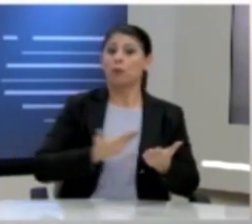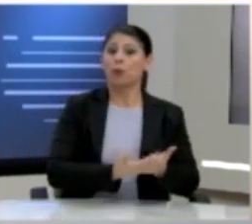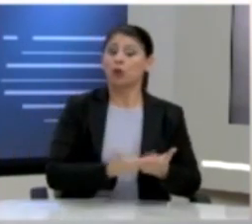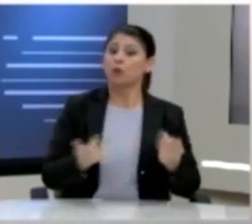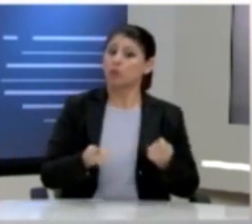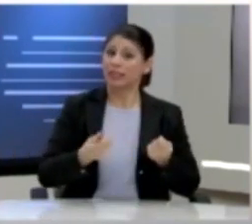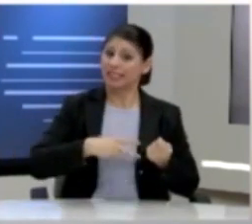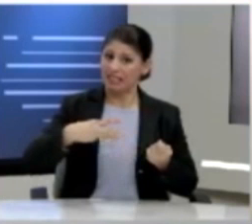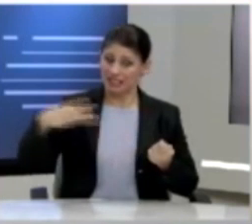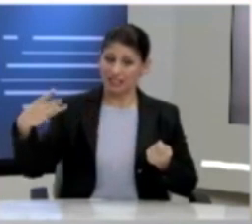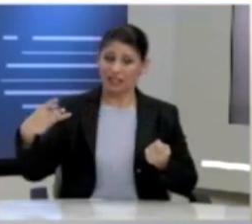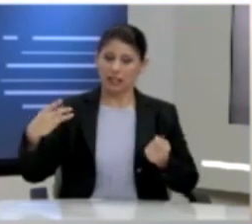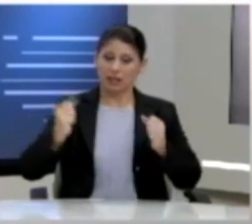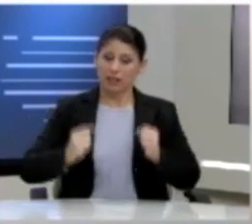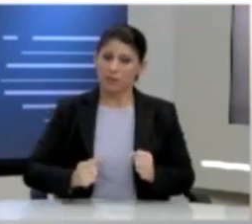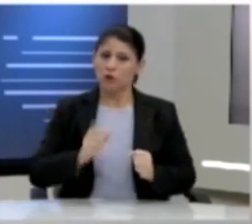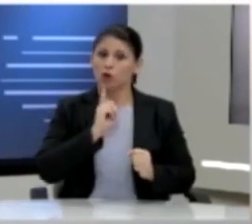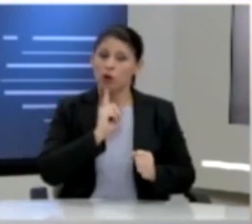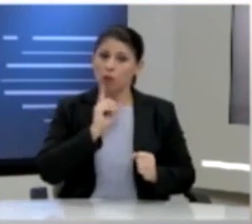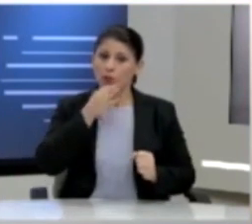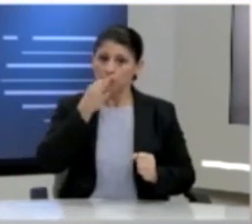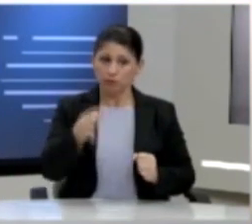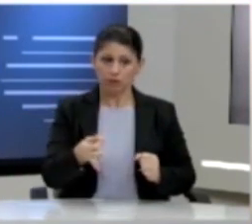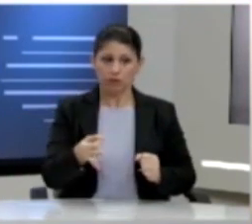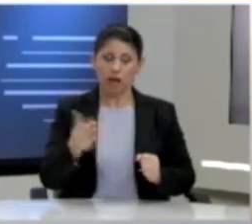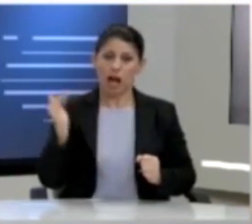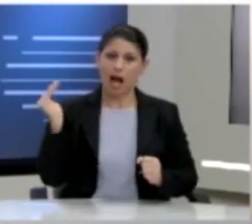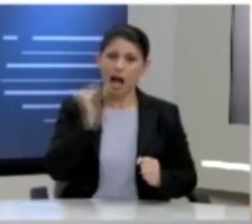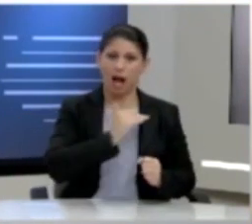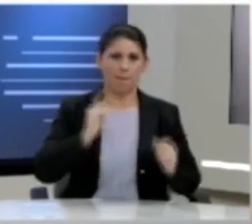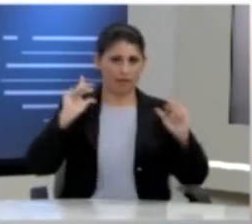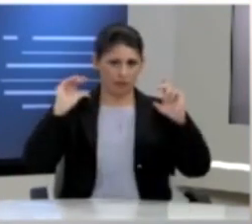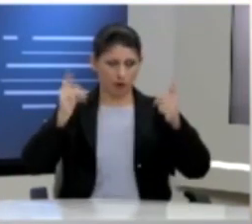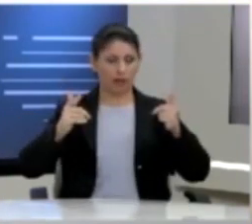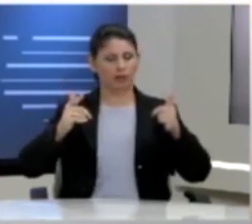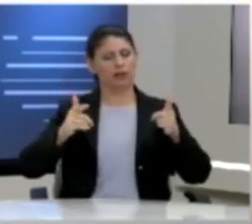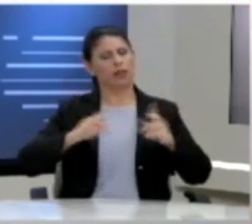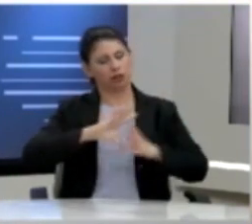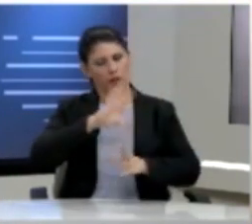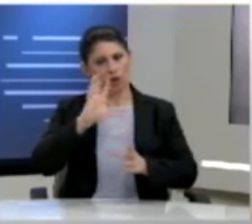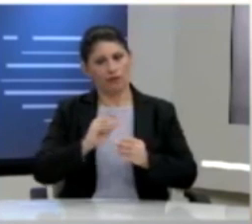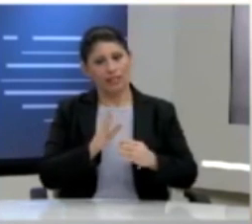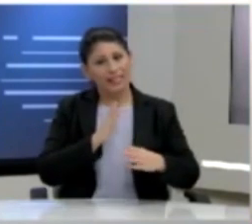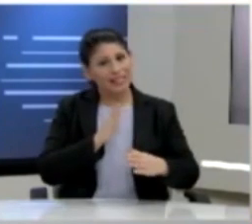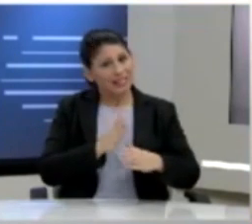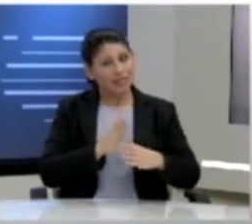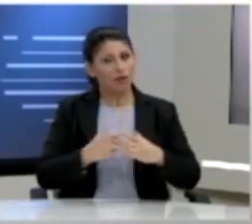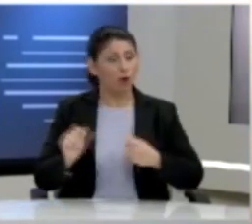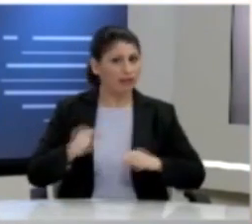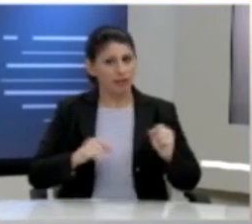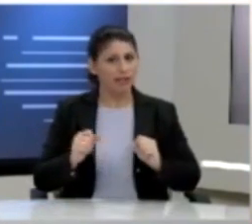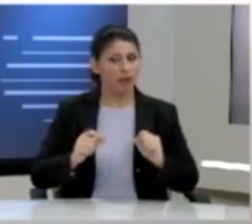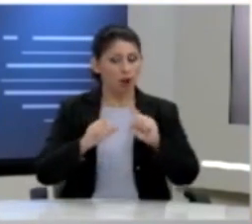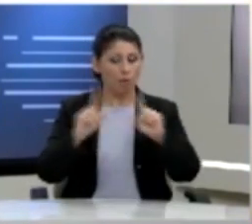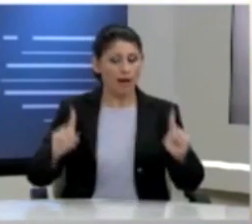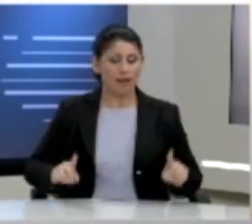από το ΣΥΡΙΖΑ για θεσμούς, όπως αναφέρονται, άμεσης δημοκρατίας κλπ, κρύβει το αντιδραστικό